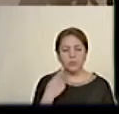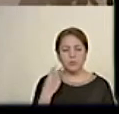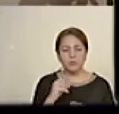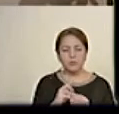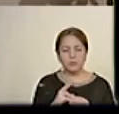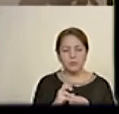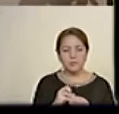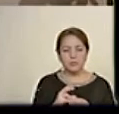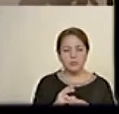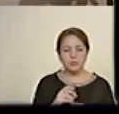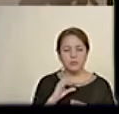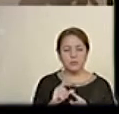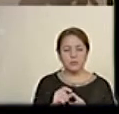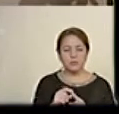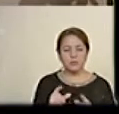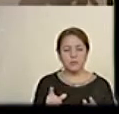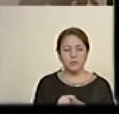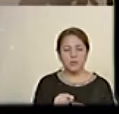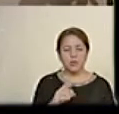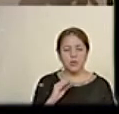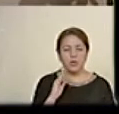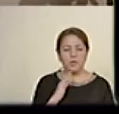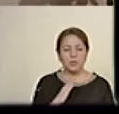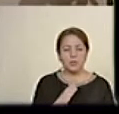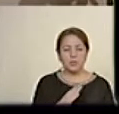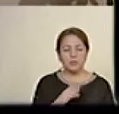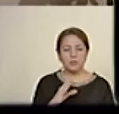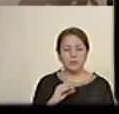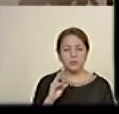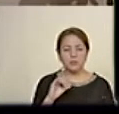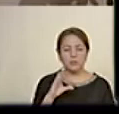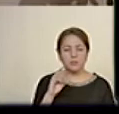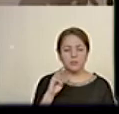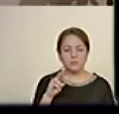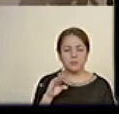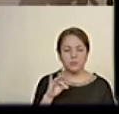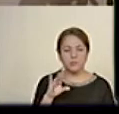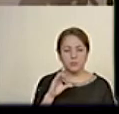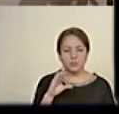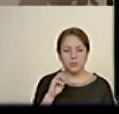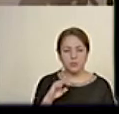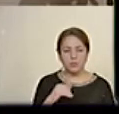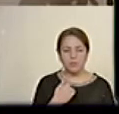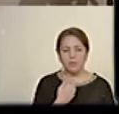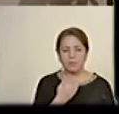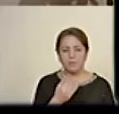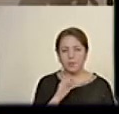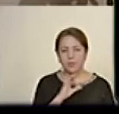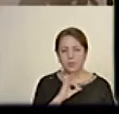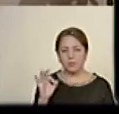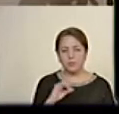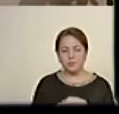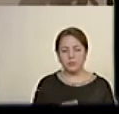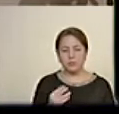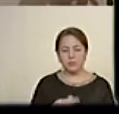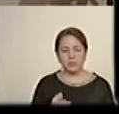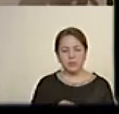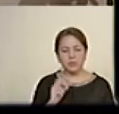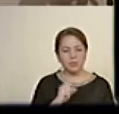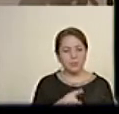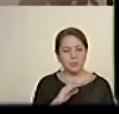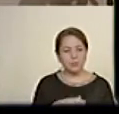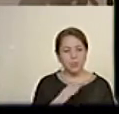двенадцатое словосочетание, отказаться неспроста. Вы замечательно справились с заданием. Молодцы,